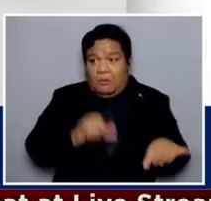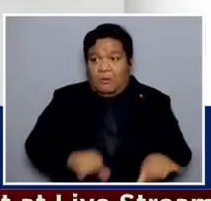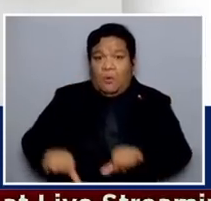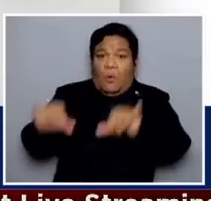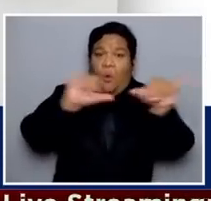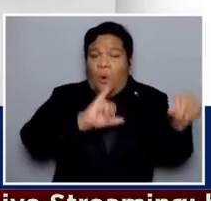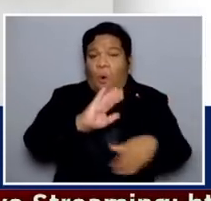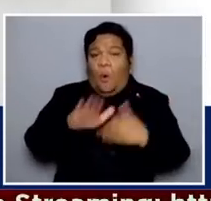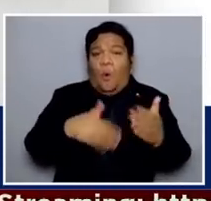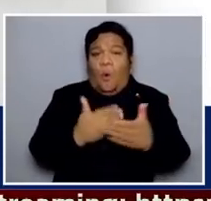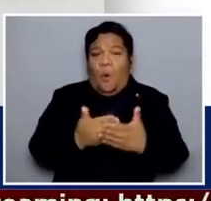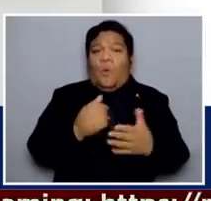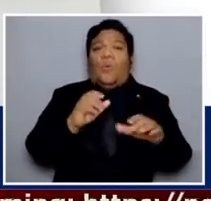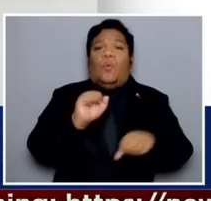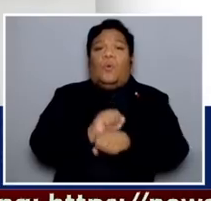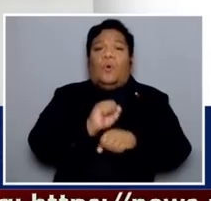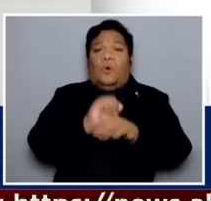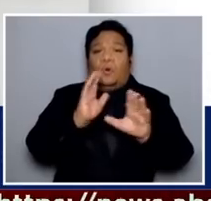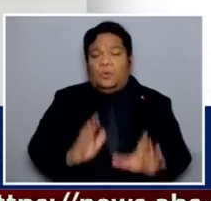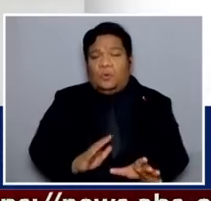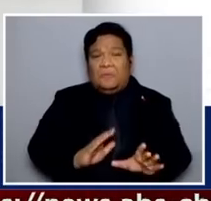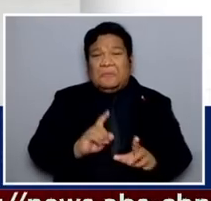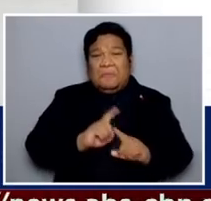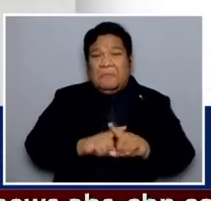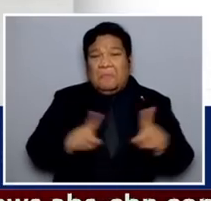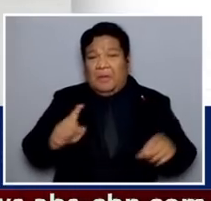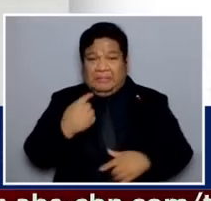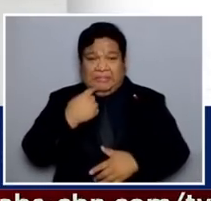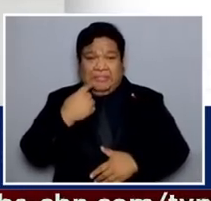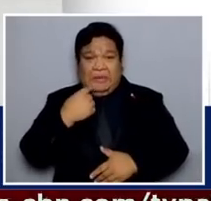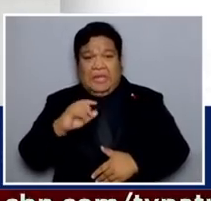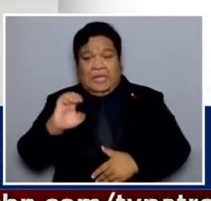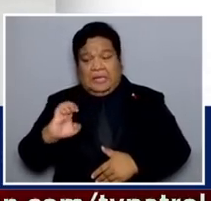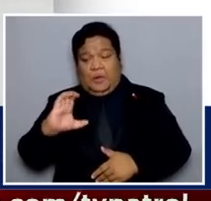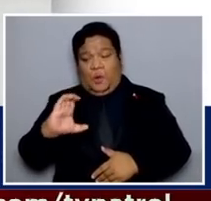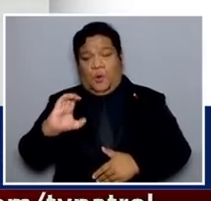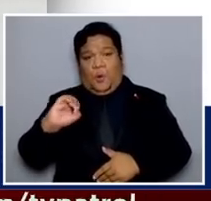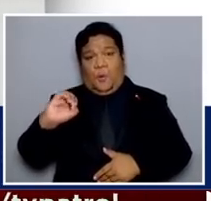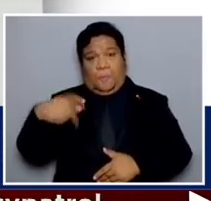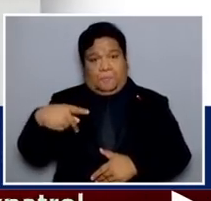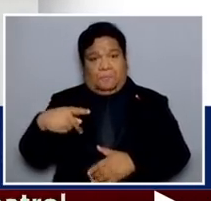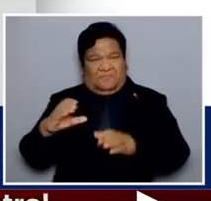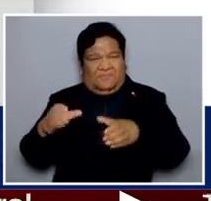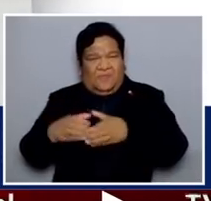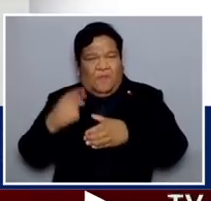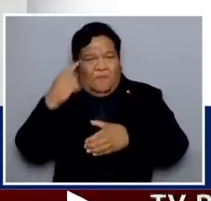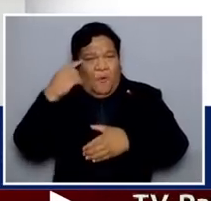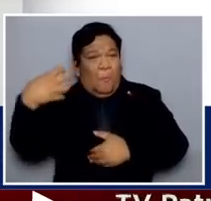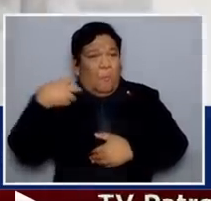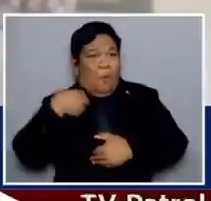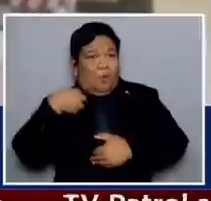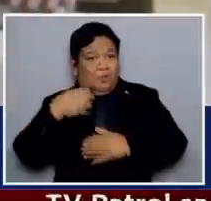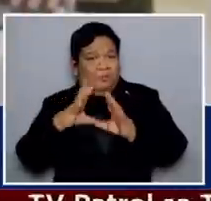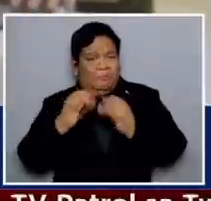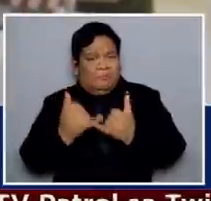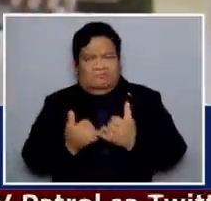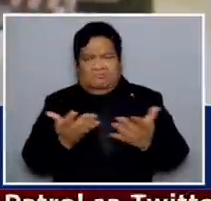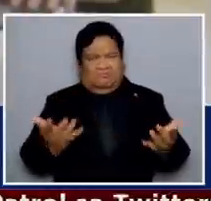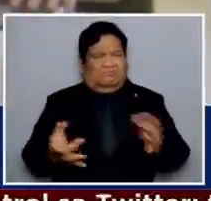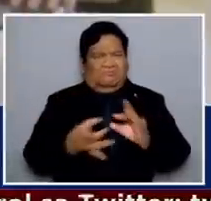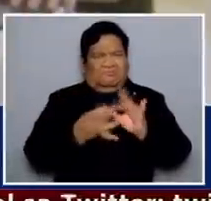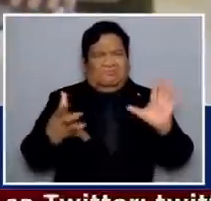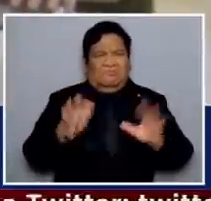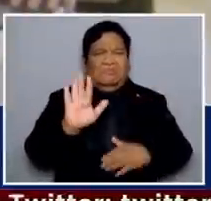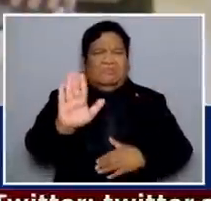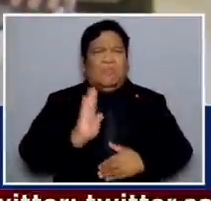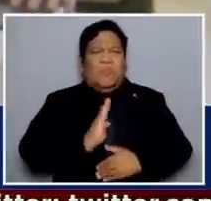ng petisyon na ayon sa Employers Confederation of the Philippines ay hindi sakop ng kapangyarihan ng wage board. Ang